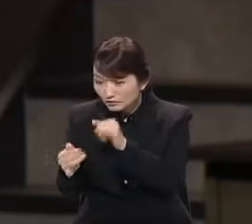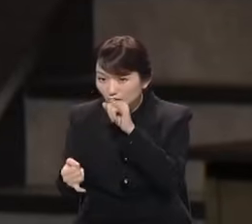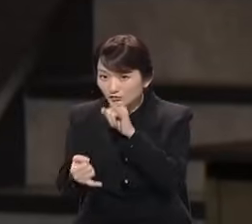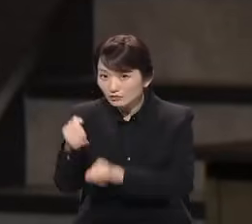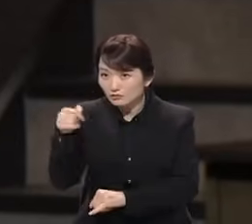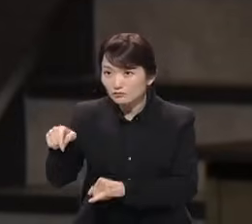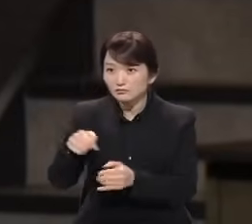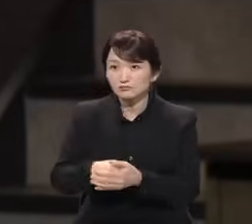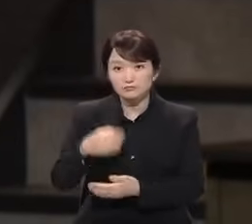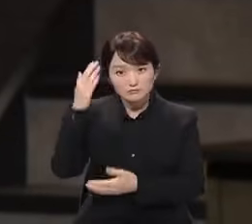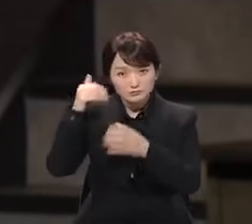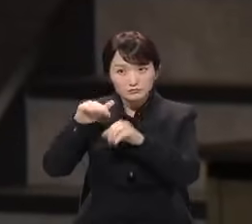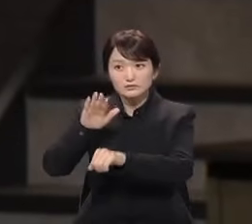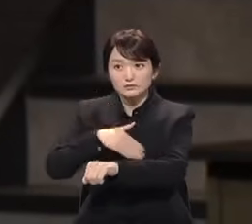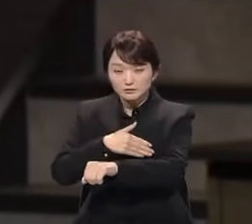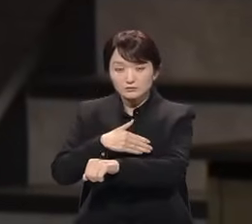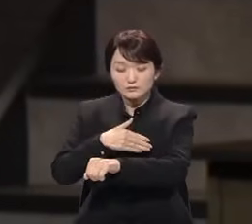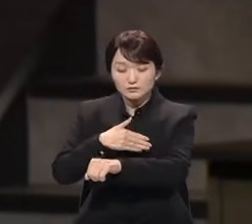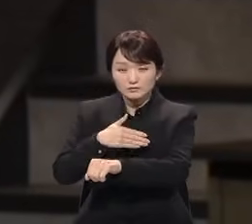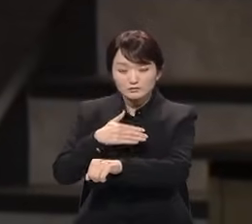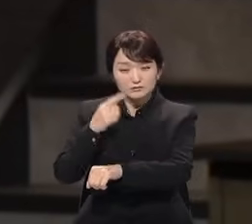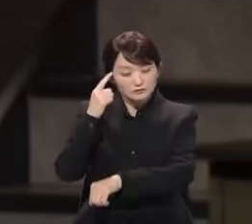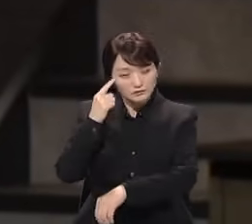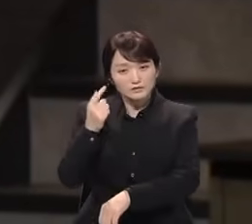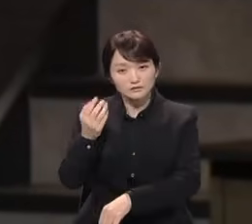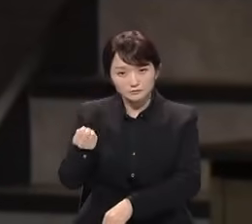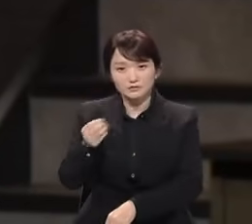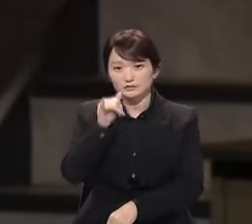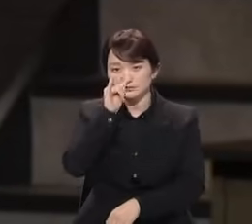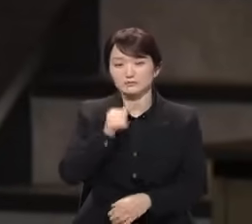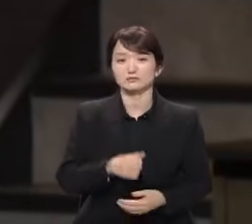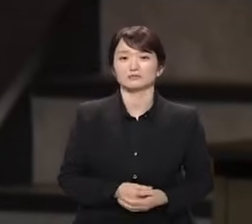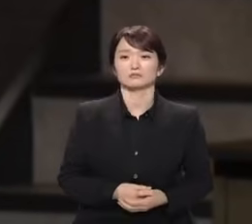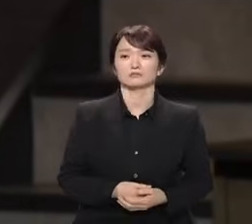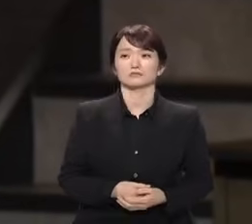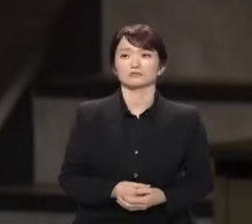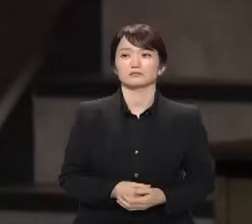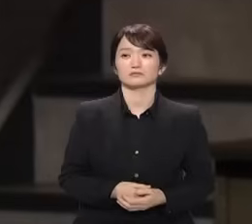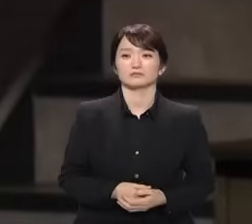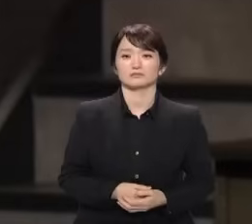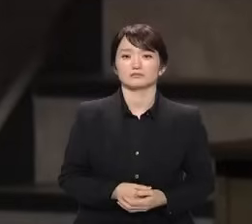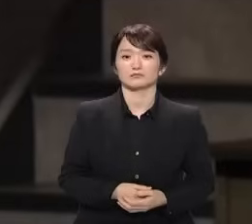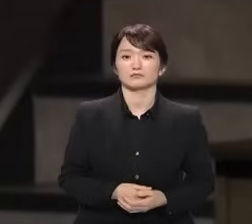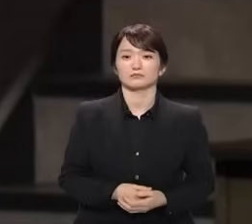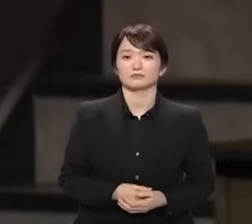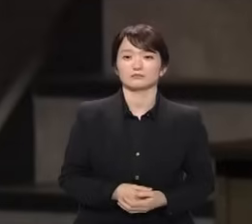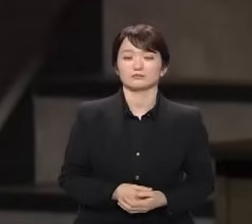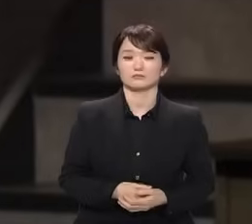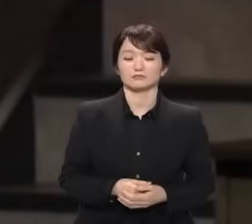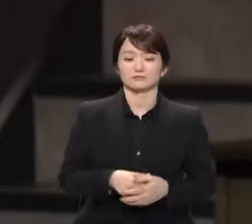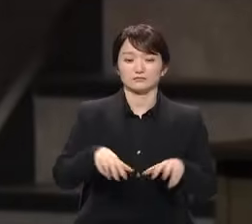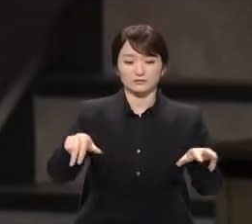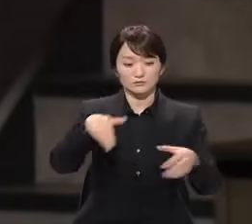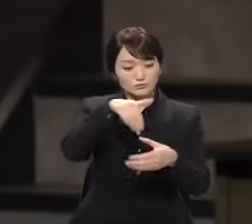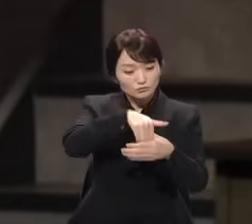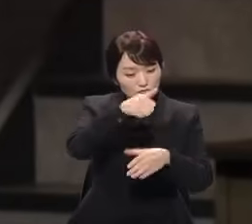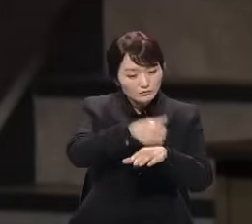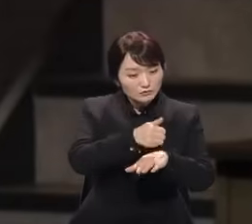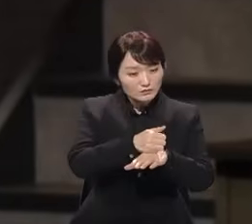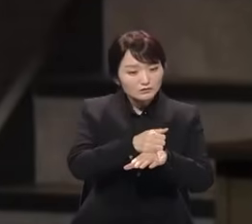우리가 잘못했다라는 게 더 높이 올라갈 것 그러겠죠, 같고. 그러겠죠, 당연히. 있잖아요. 그러니까 예. 그게 팩트일 것 같은데 왜 이런 결과가 나왔는지